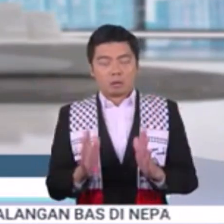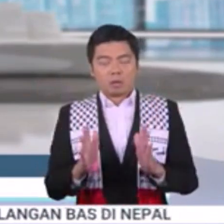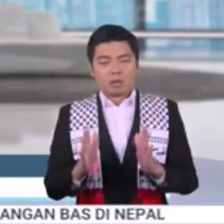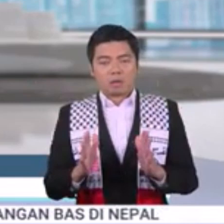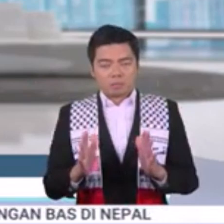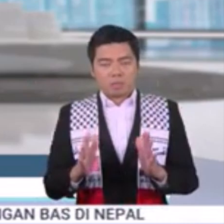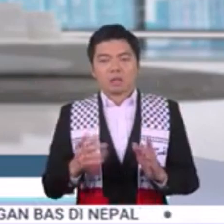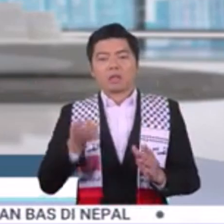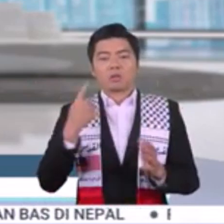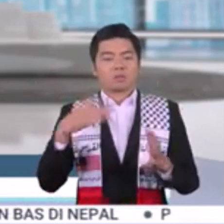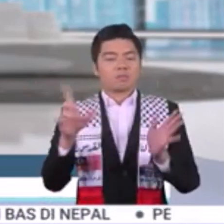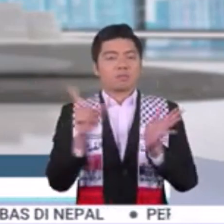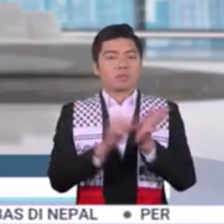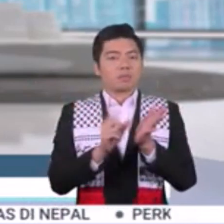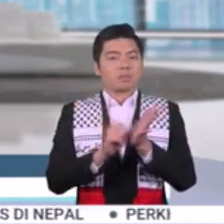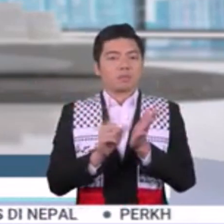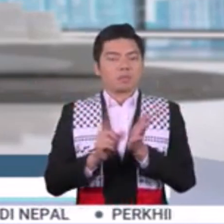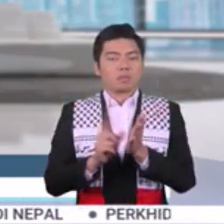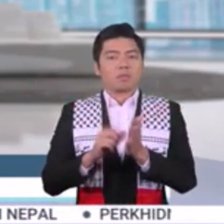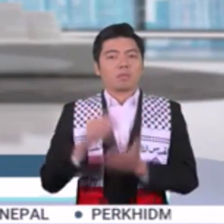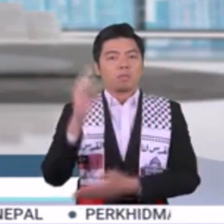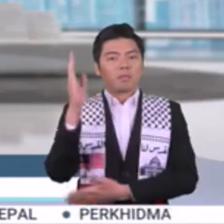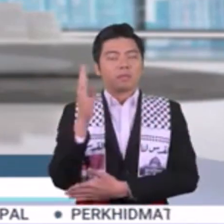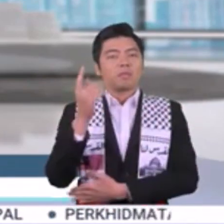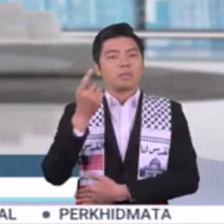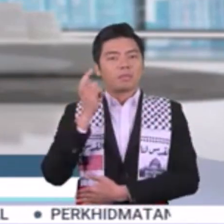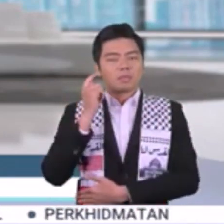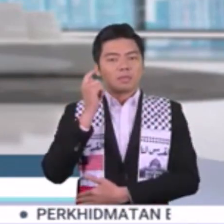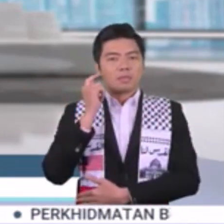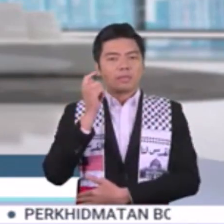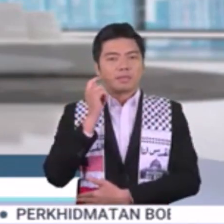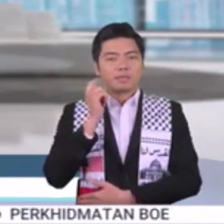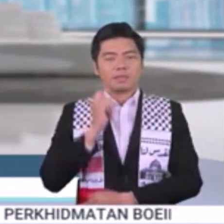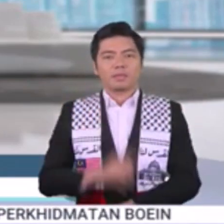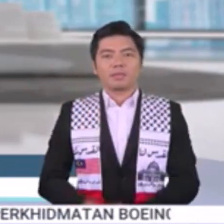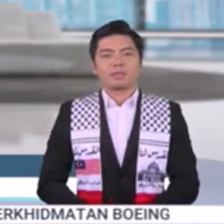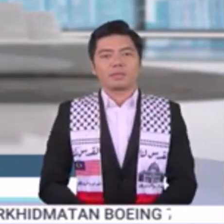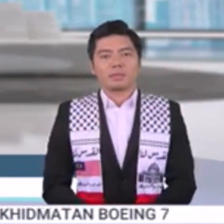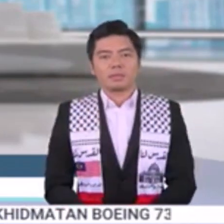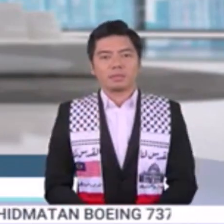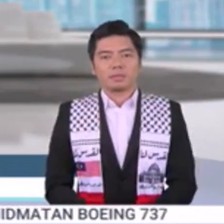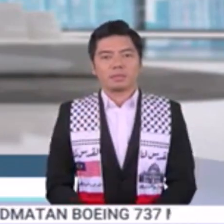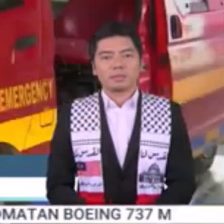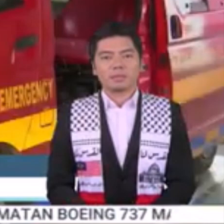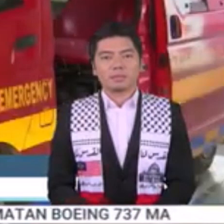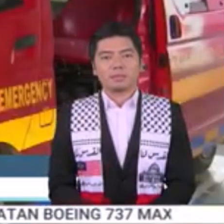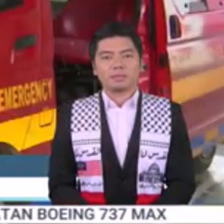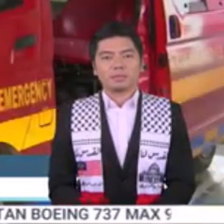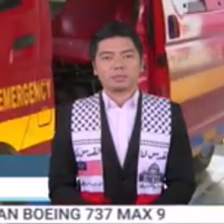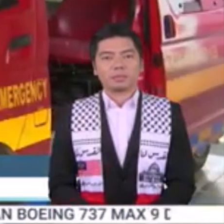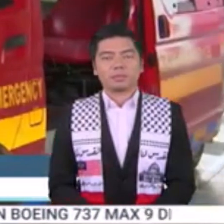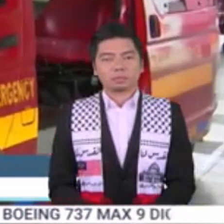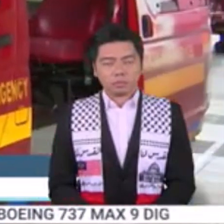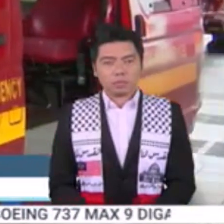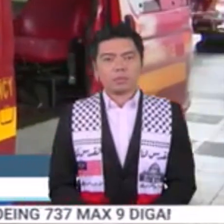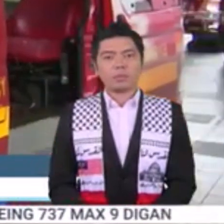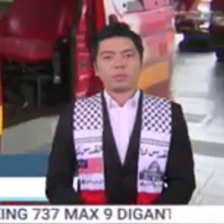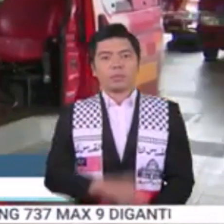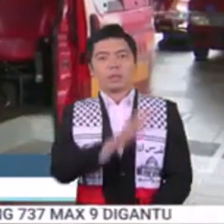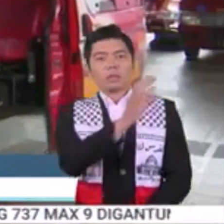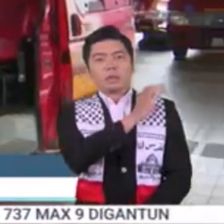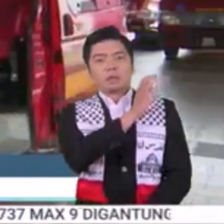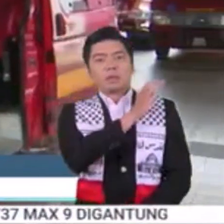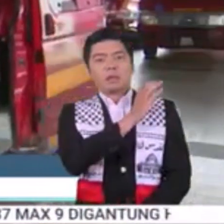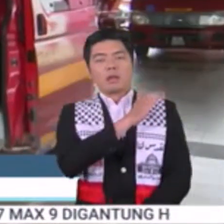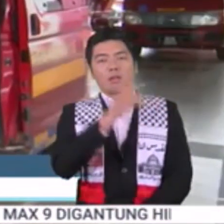orang berbanding 4936 orang yang direkodkan tengah hari tadi jawatankuasa